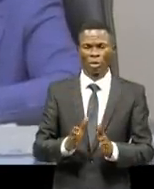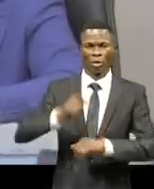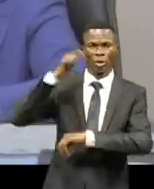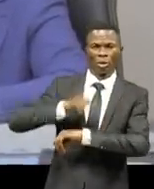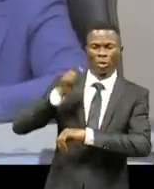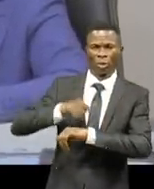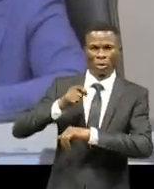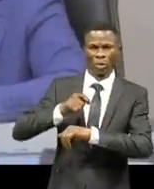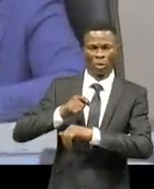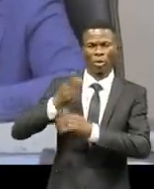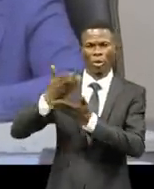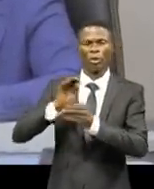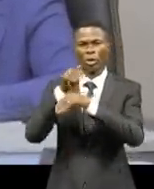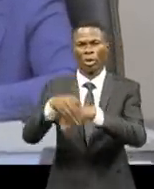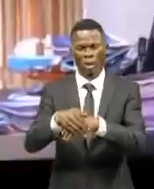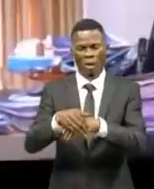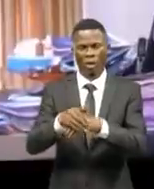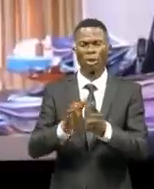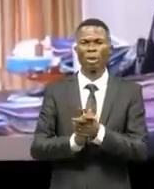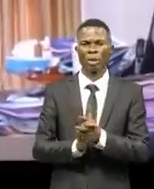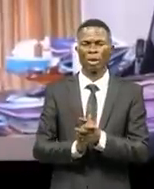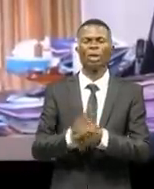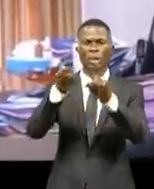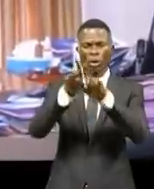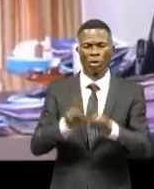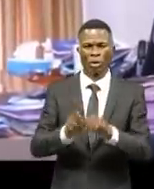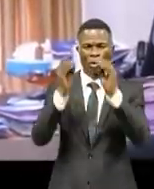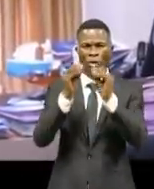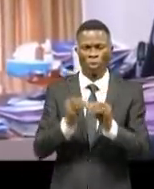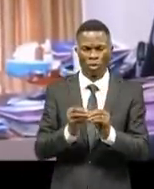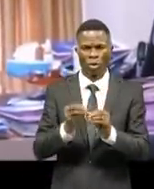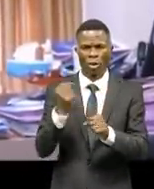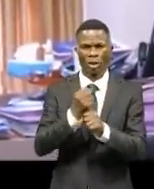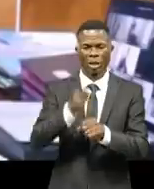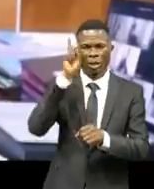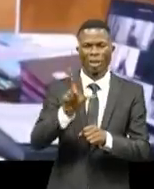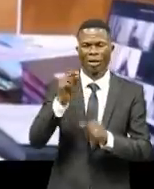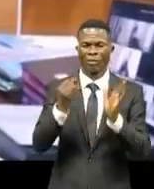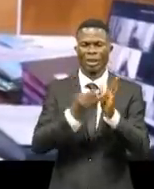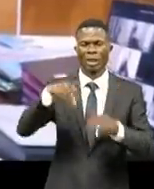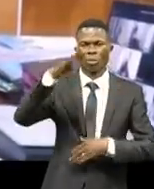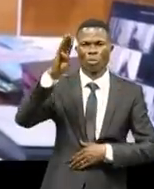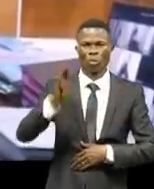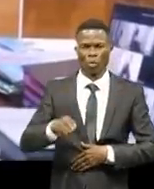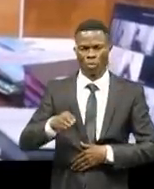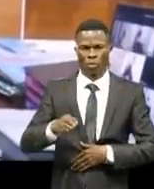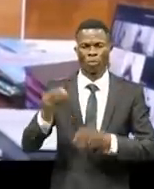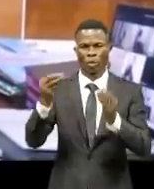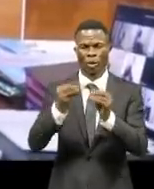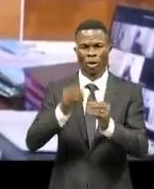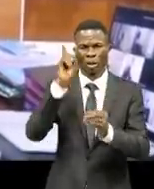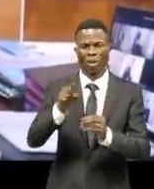judiciaires, domaniales et des participations des GRAD a quant à elle fait un taux de réalisation de 127% sur ses assignations